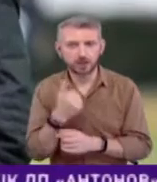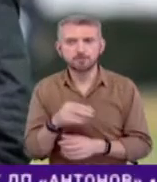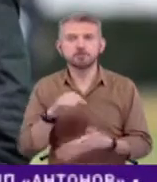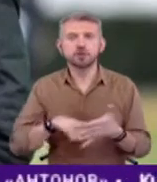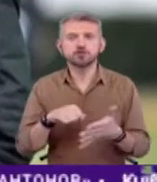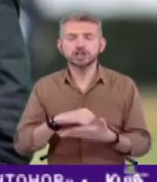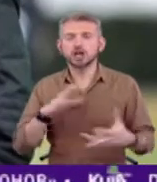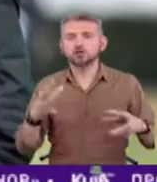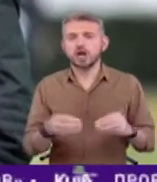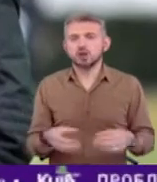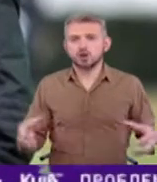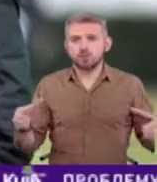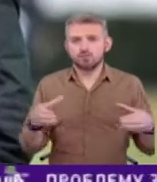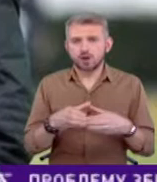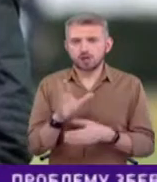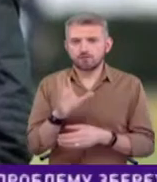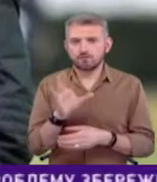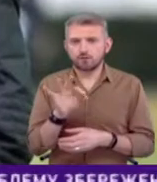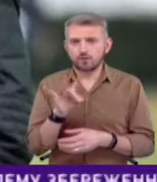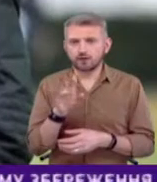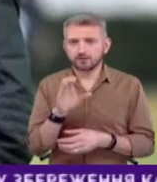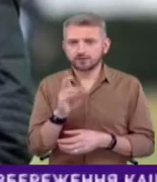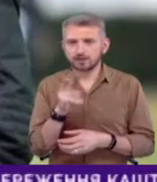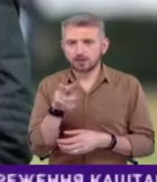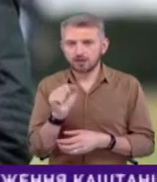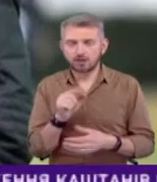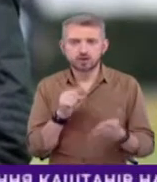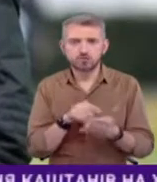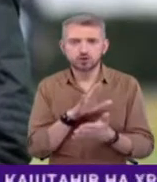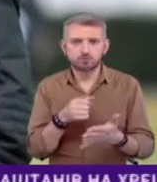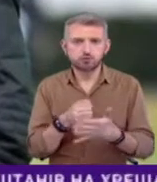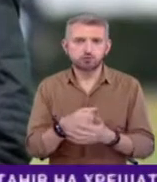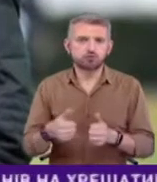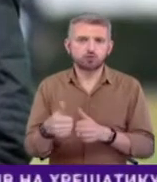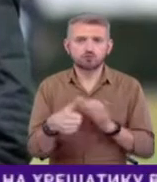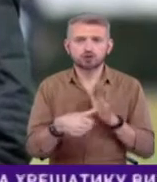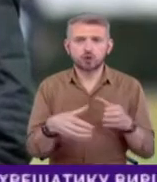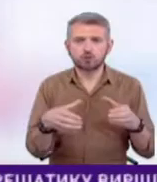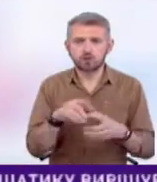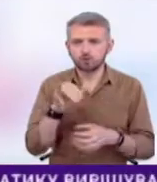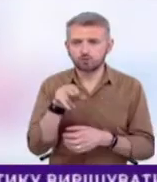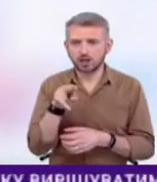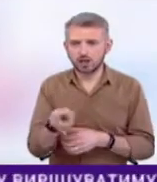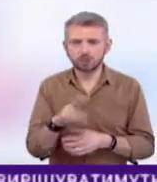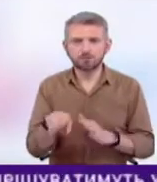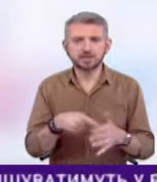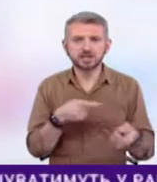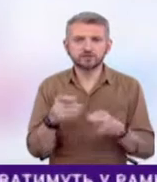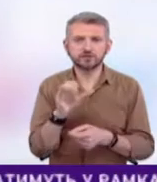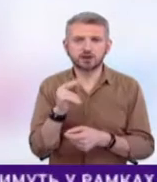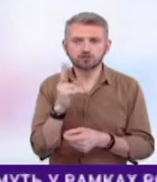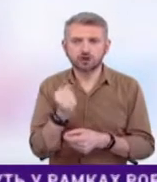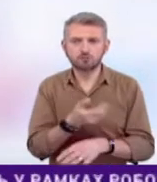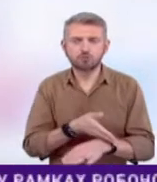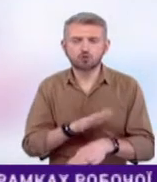Причина – результати команди. Ворскла не потрапила до топ-6 команд української прем'єр-ліги. Під керівництвом Сачка